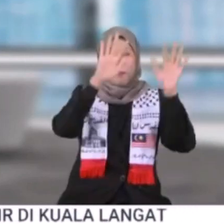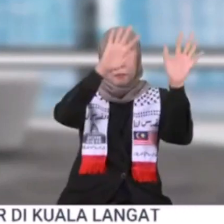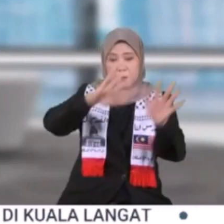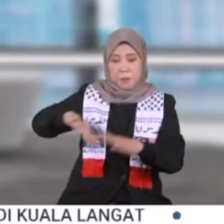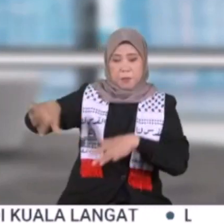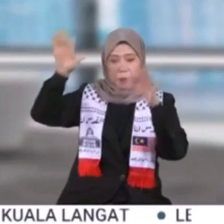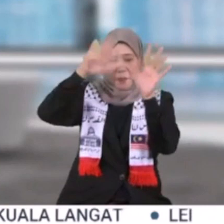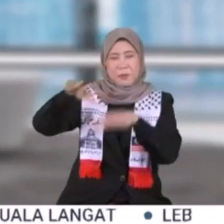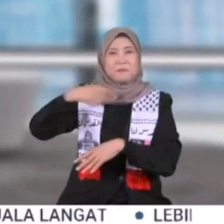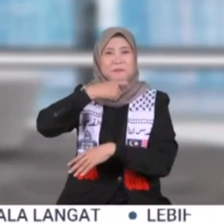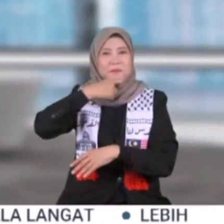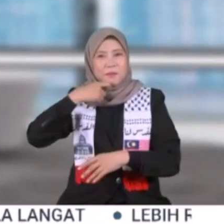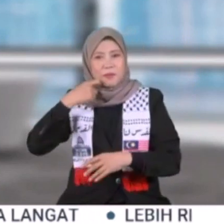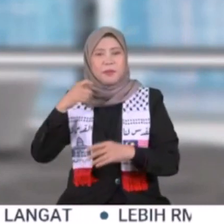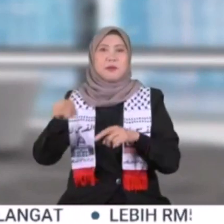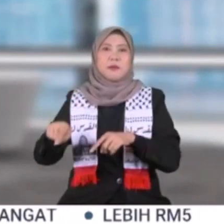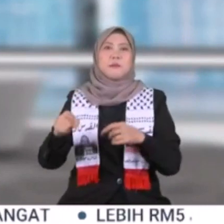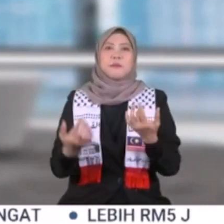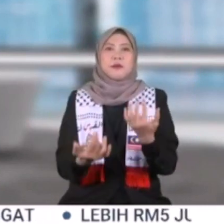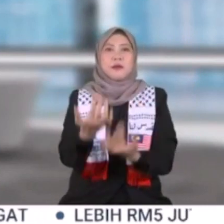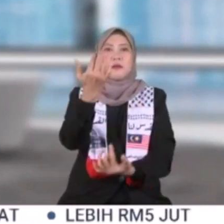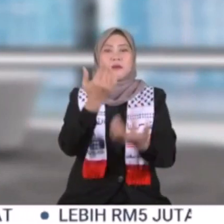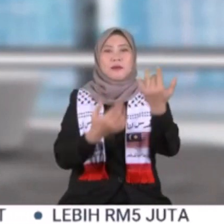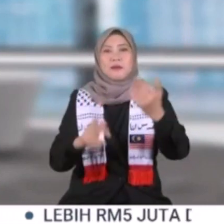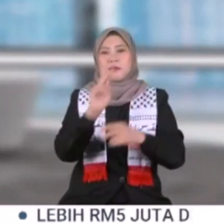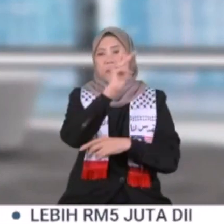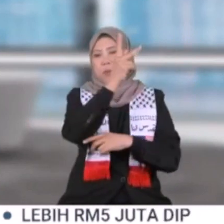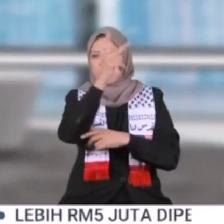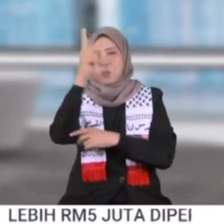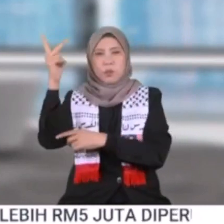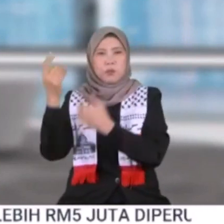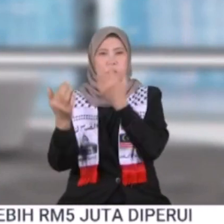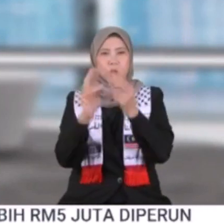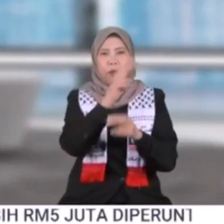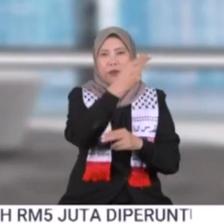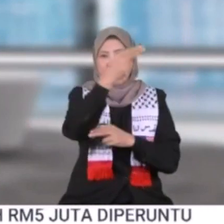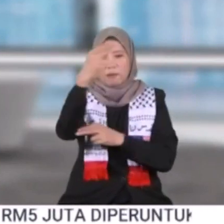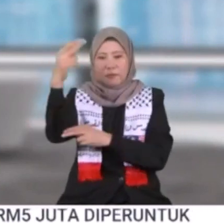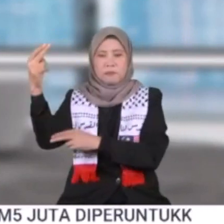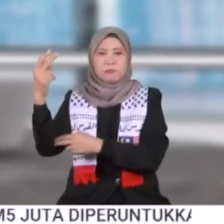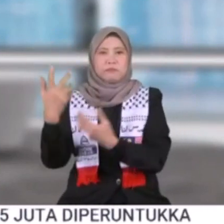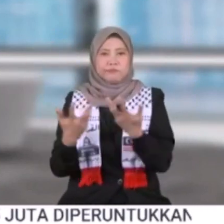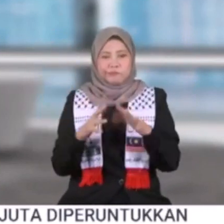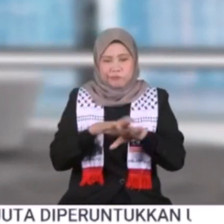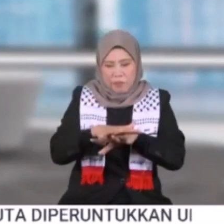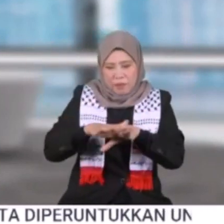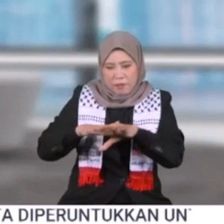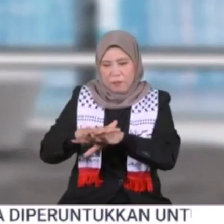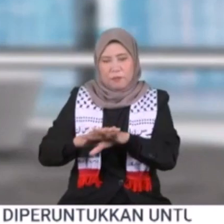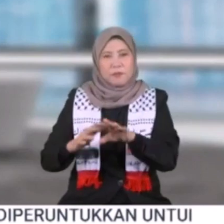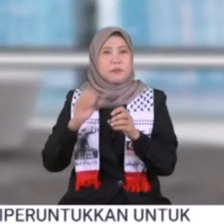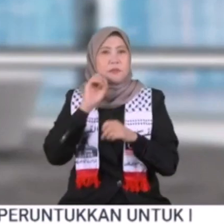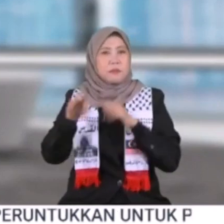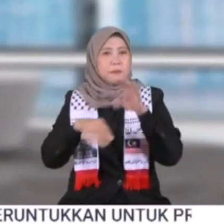kencang menyebabkan kes kebakaran kebun, ladang, beluka, hutan berbukit, jerami dan sampah mudah